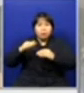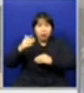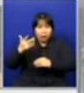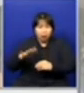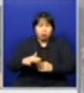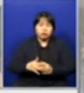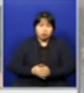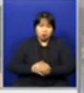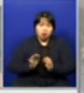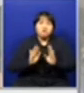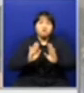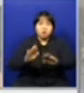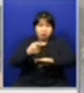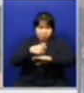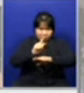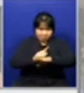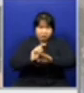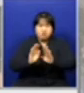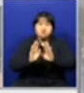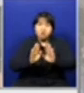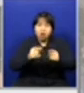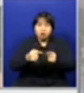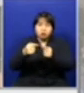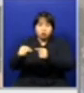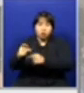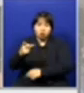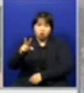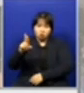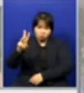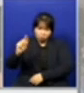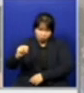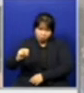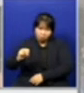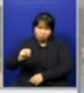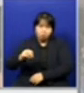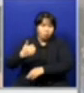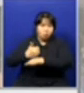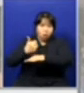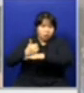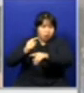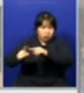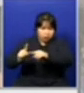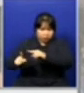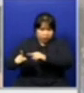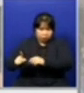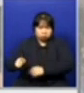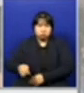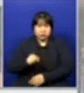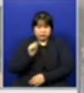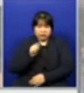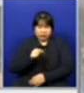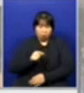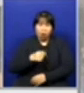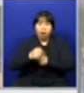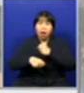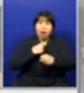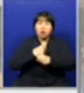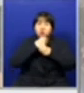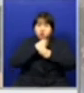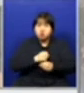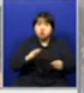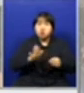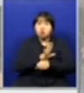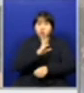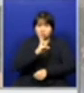ประธานถึงคณะรัฐมนตรีผู้บริหารเขาเป็นเกษตรกรเกษียณมาแล้วเงินเยียวย